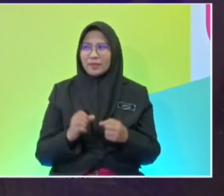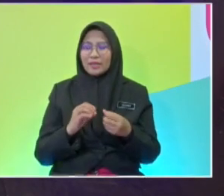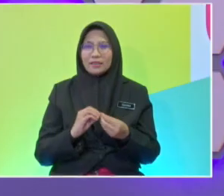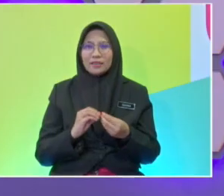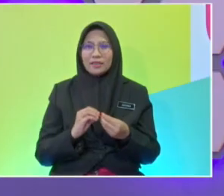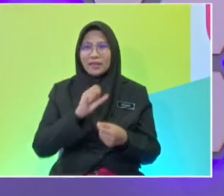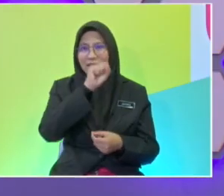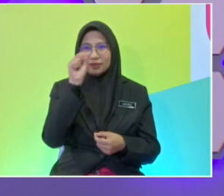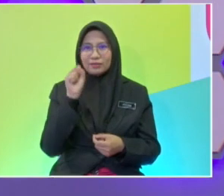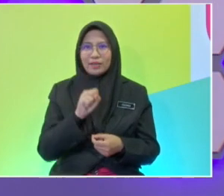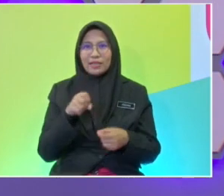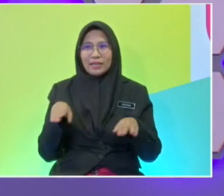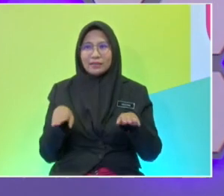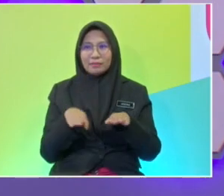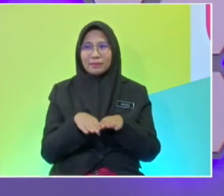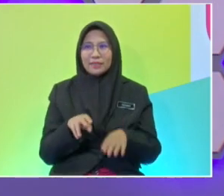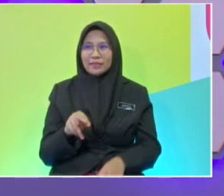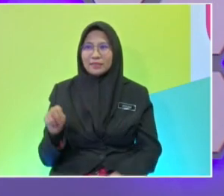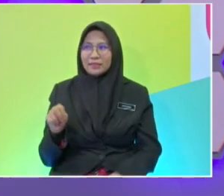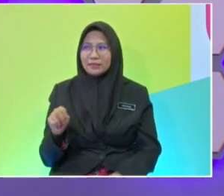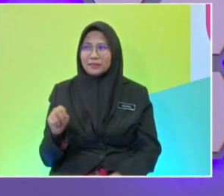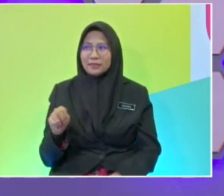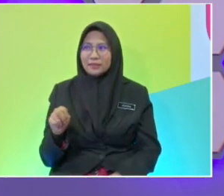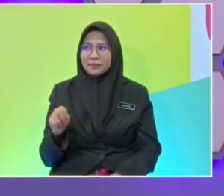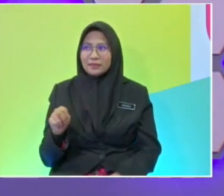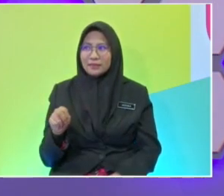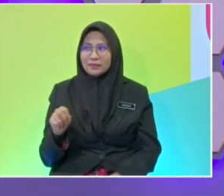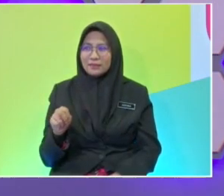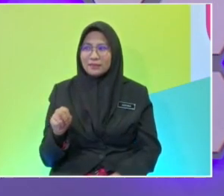seterusnya Oke kontrak dia